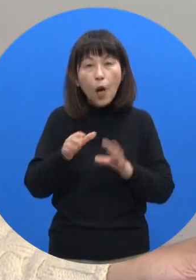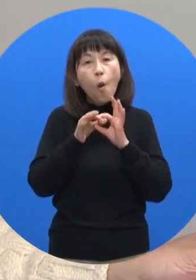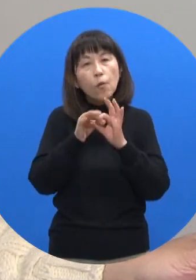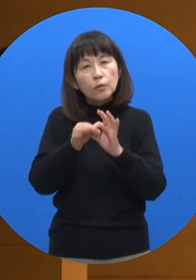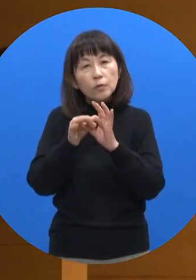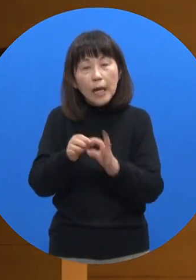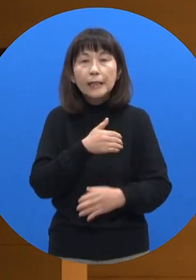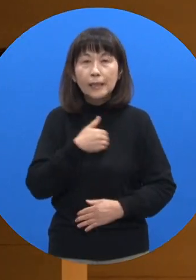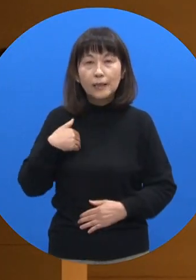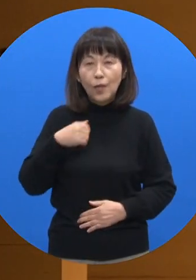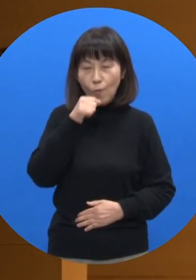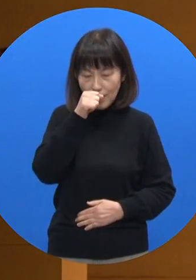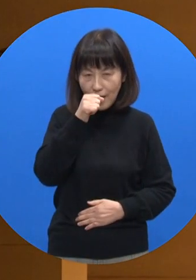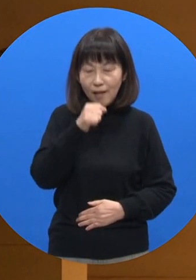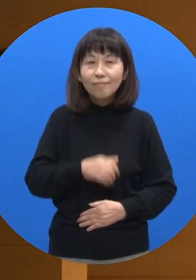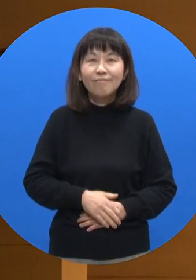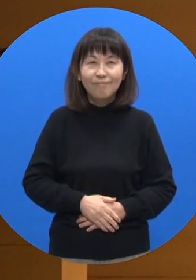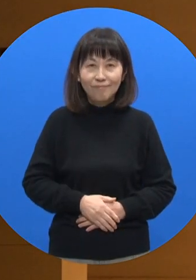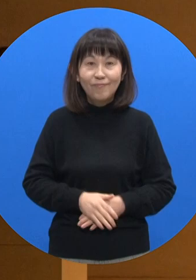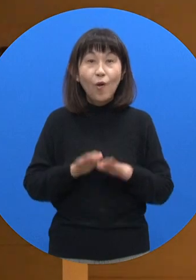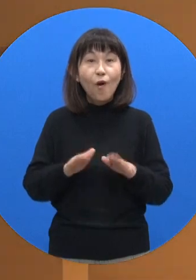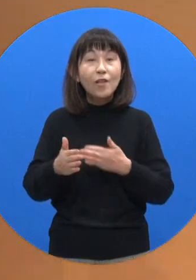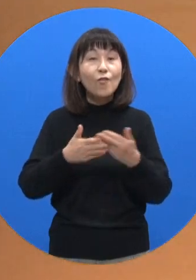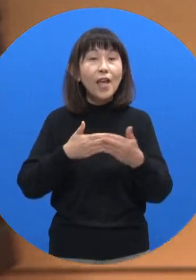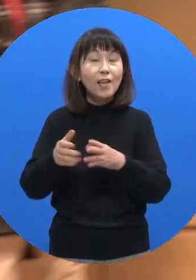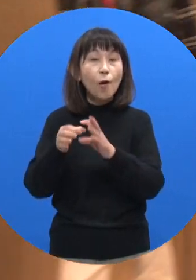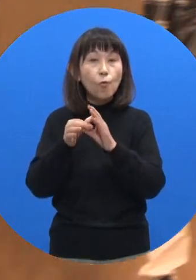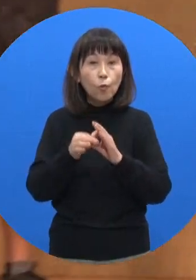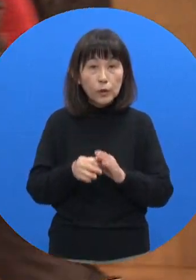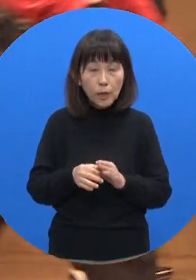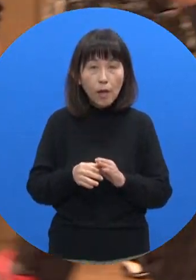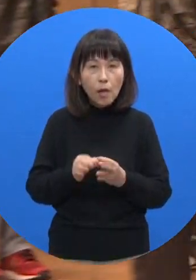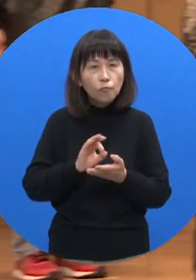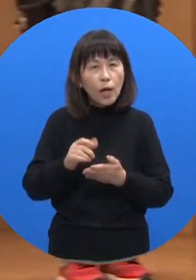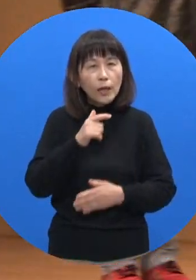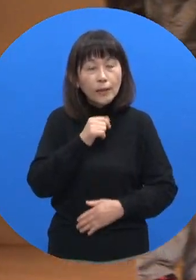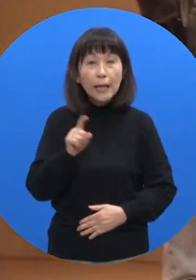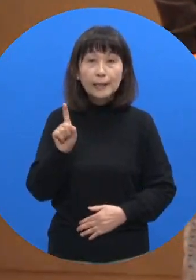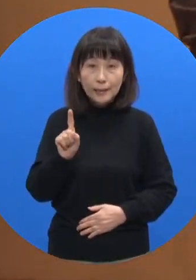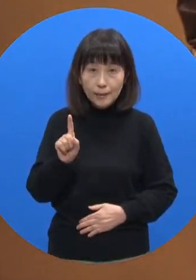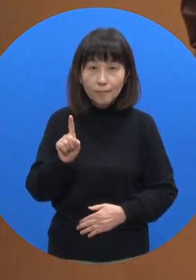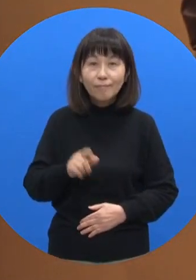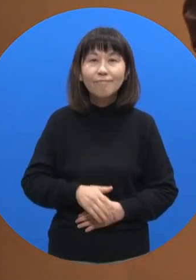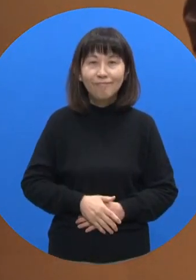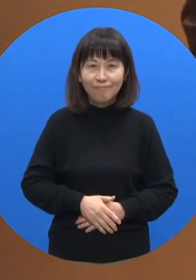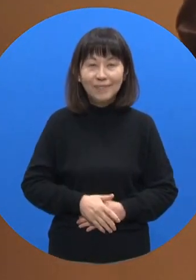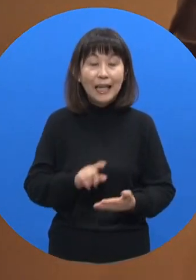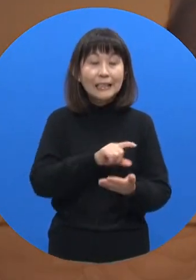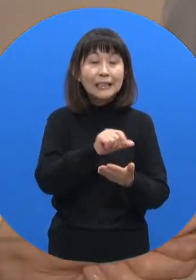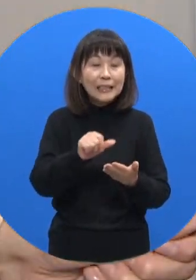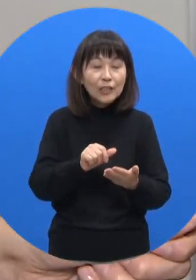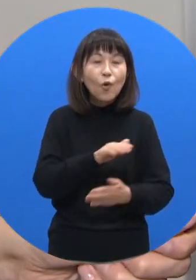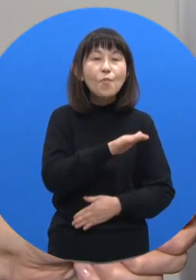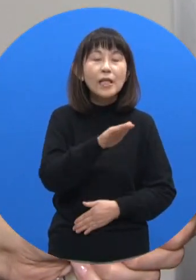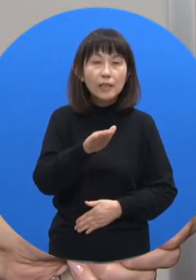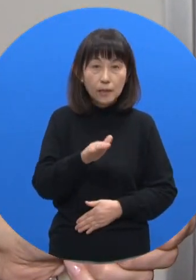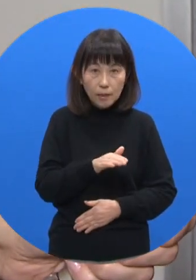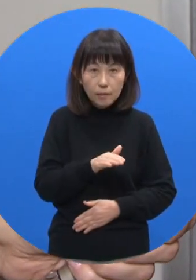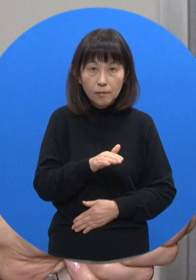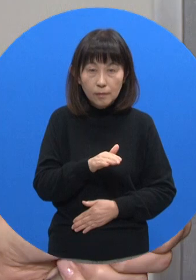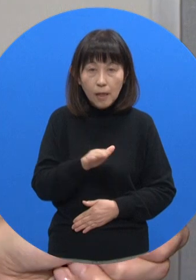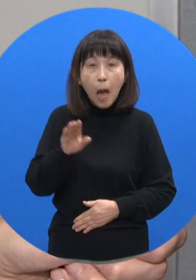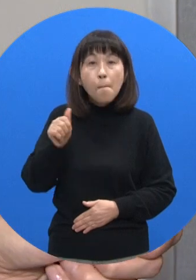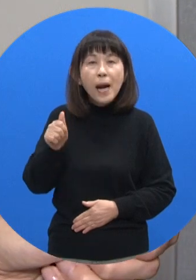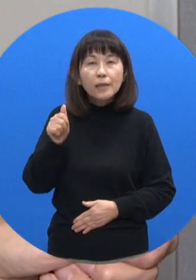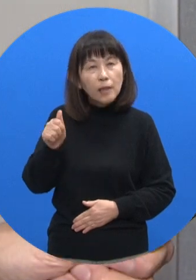って思います。 今回の体験を通してこれから生かしていきたいことはどんなことですか？ 地域の方々にも万里先生